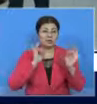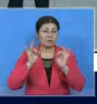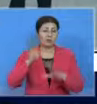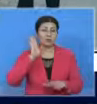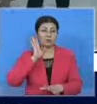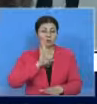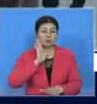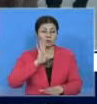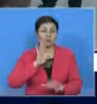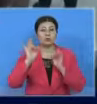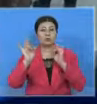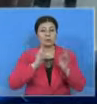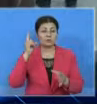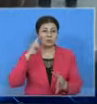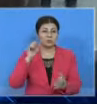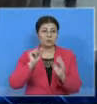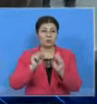мінекей қараңыздар.